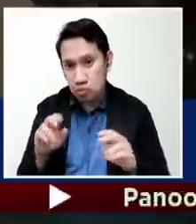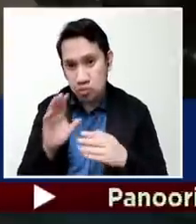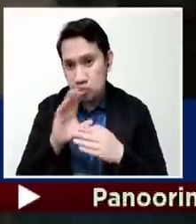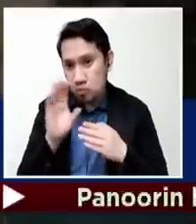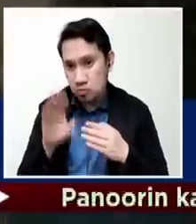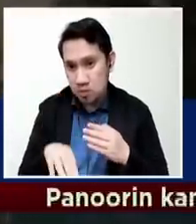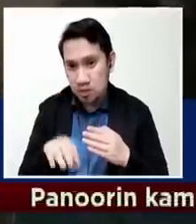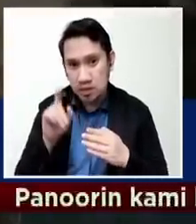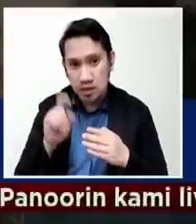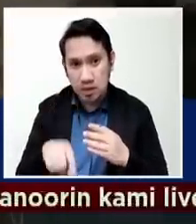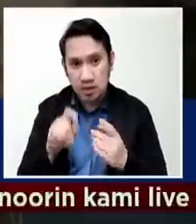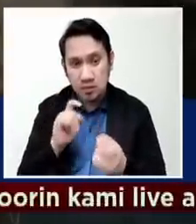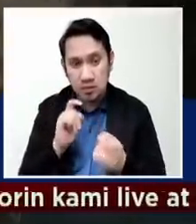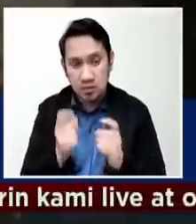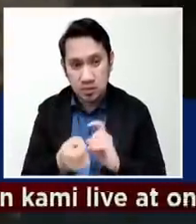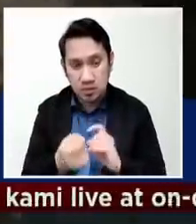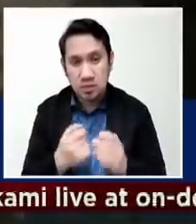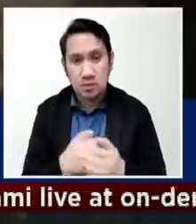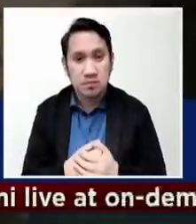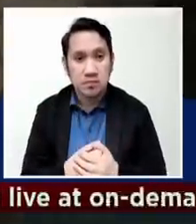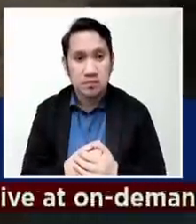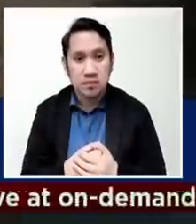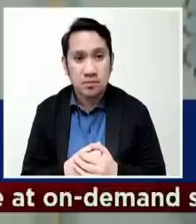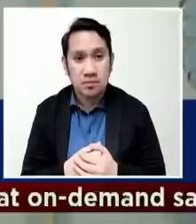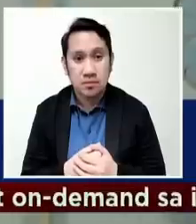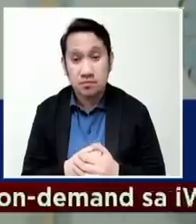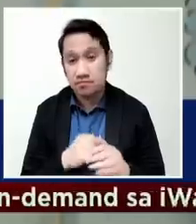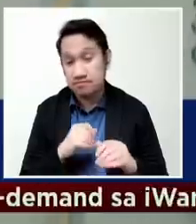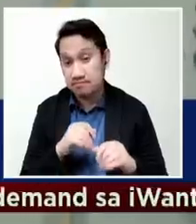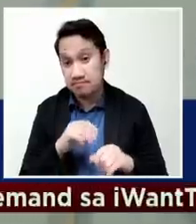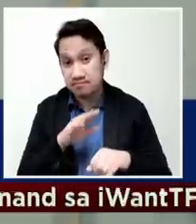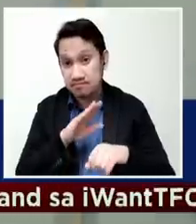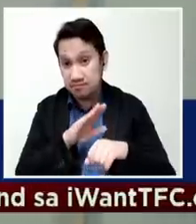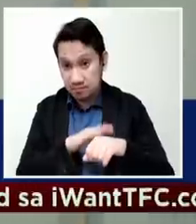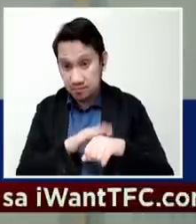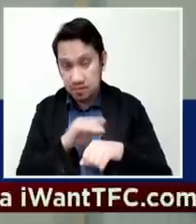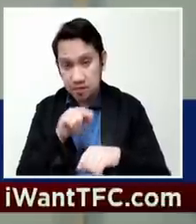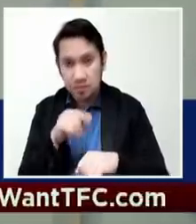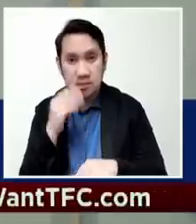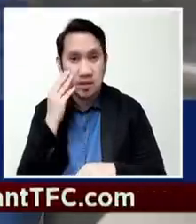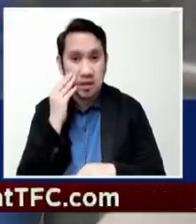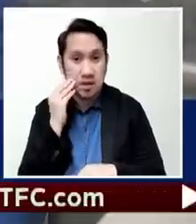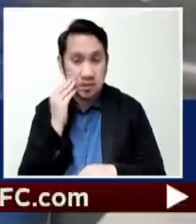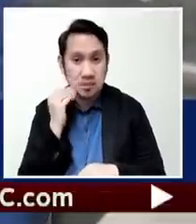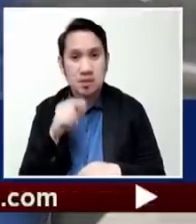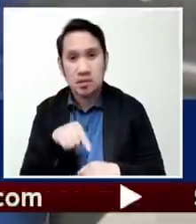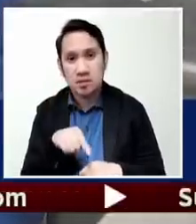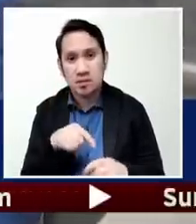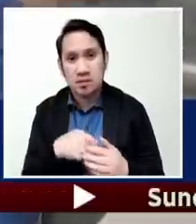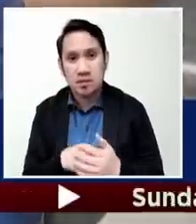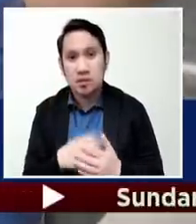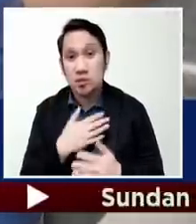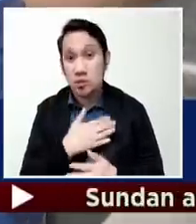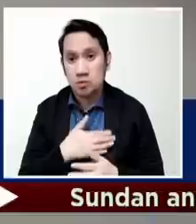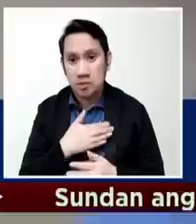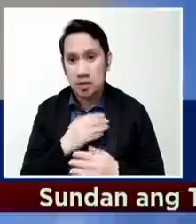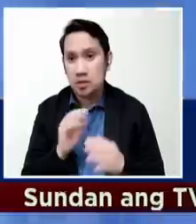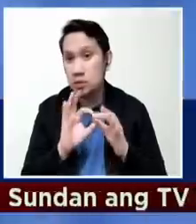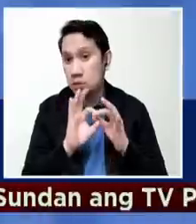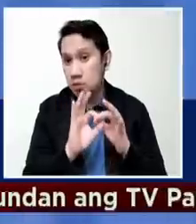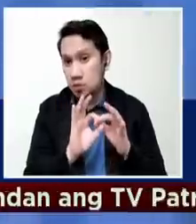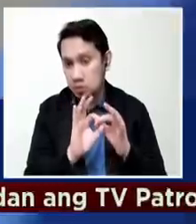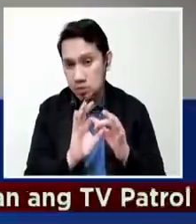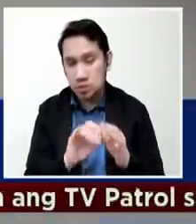palitan. Paalala ni Grabilio sa mga customers na nakararanas ng bill shock, makipag-ugnayan agad